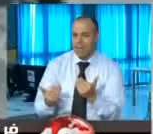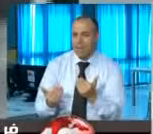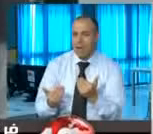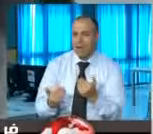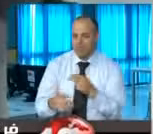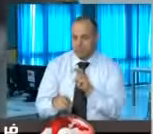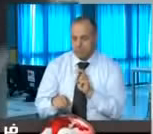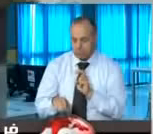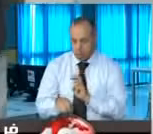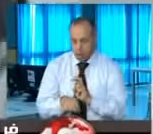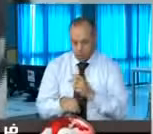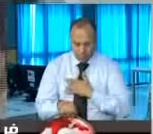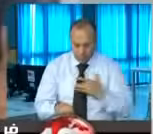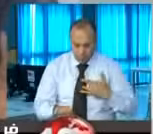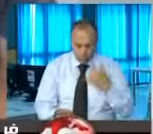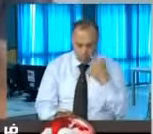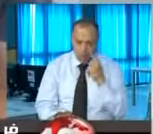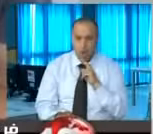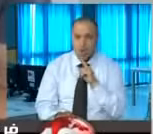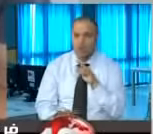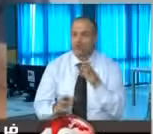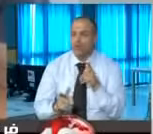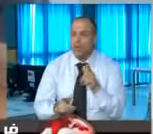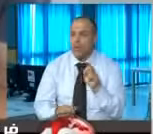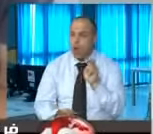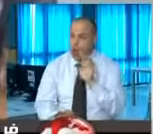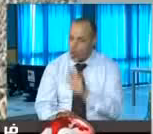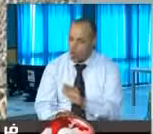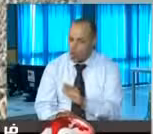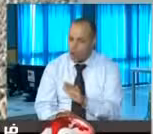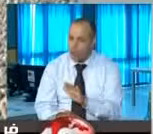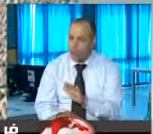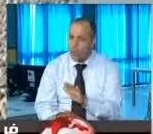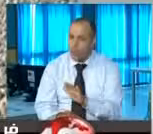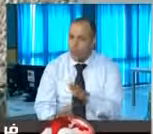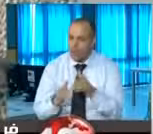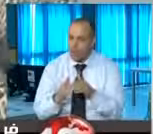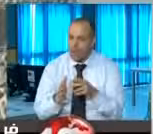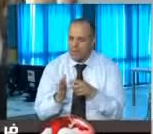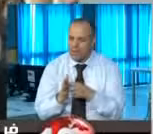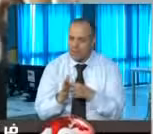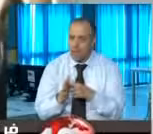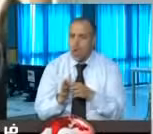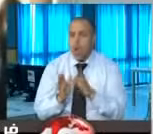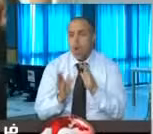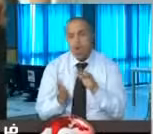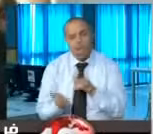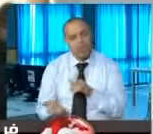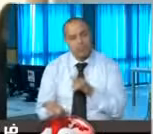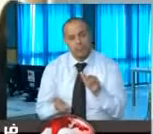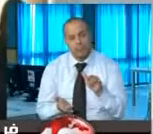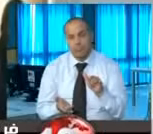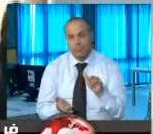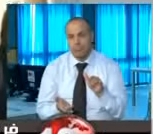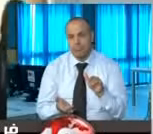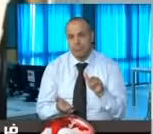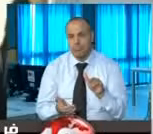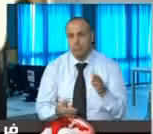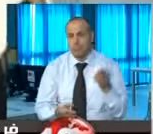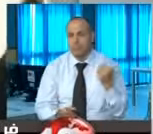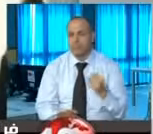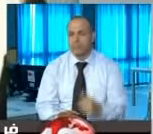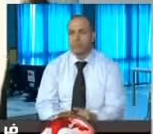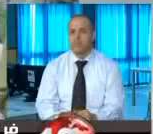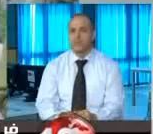فحوصا طبية ويقررون ما إذا كانوا سيتقدمون بطلبات للجوء أو سبق وقاموا بها